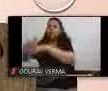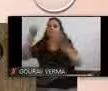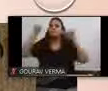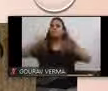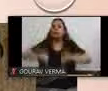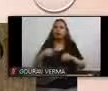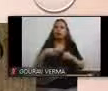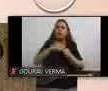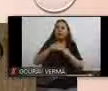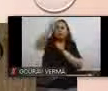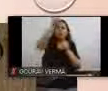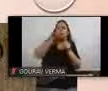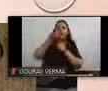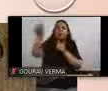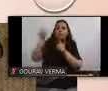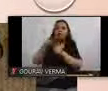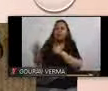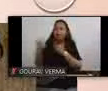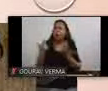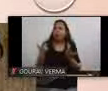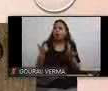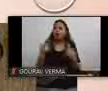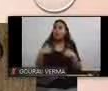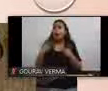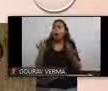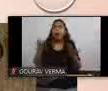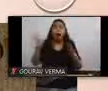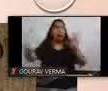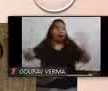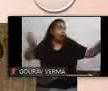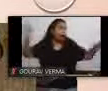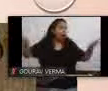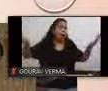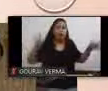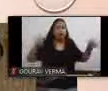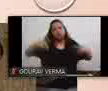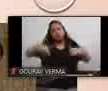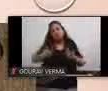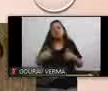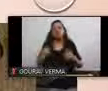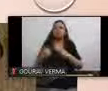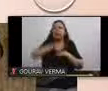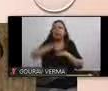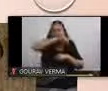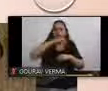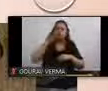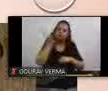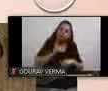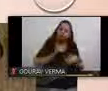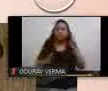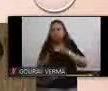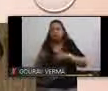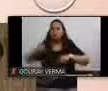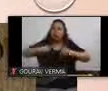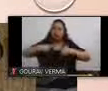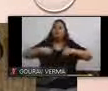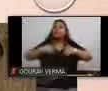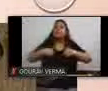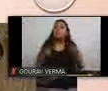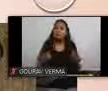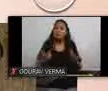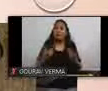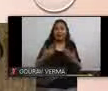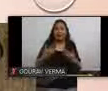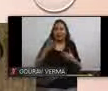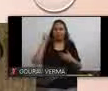दे डोंट अंडरस्टैंड दैट दिस इज द ग्रास विच इज वी आर इन द गार्डन एंड इन गार्डन वी सी समथिंग वी फील